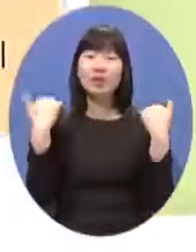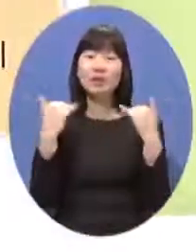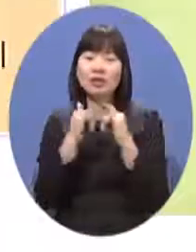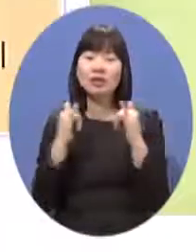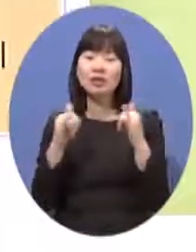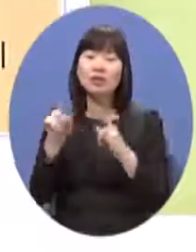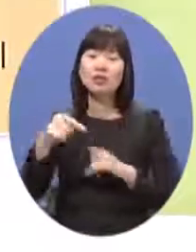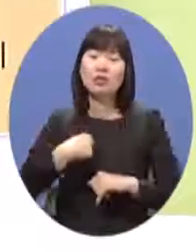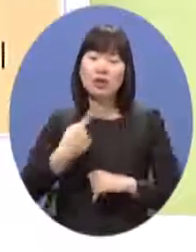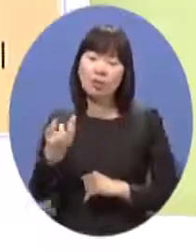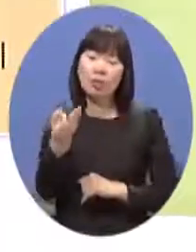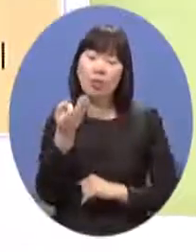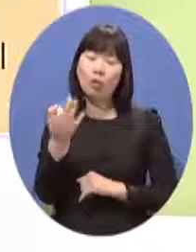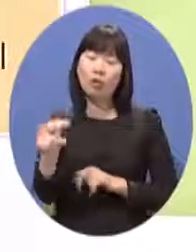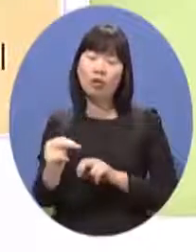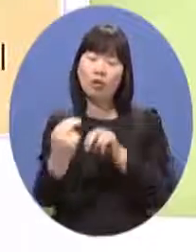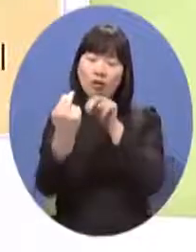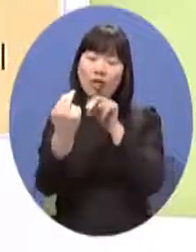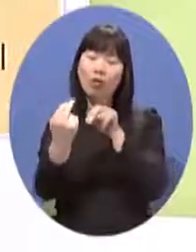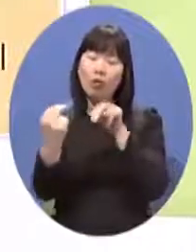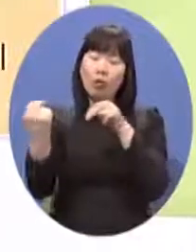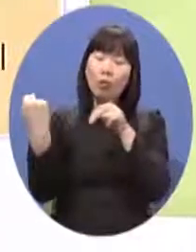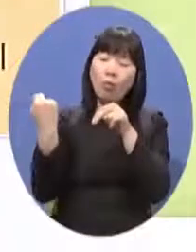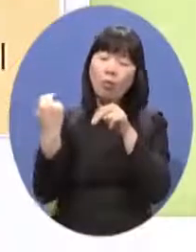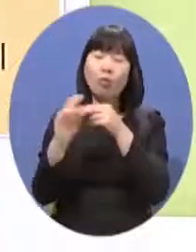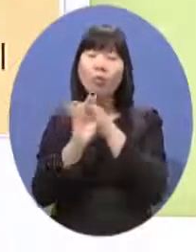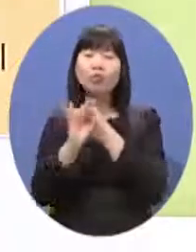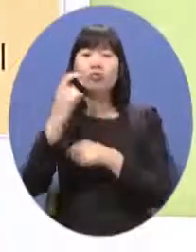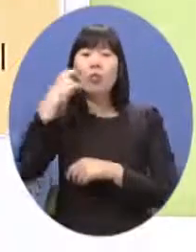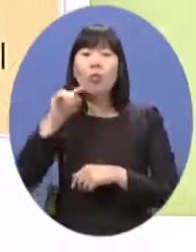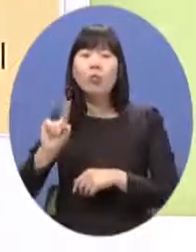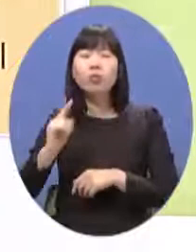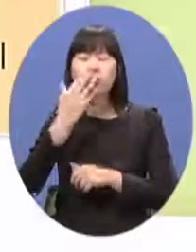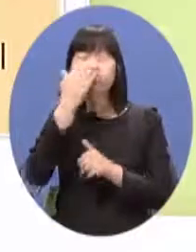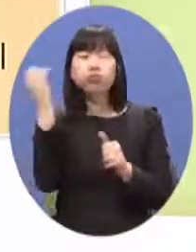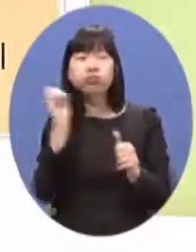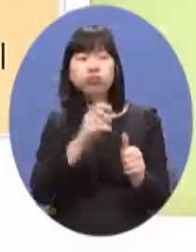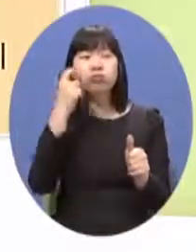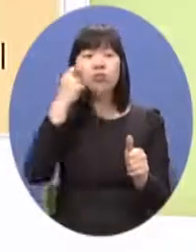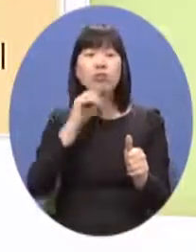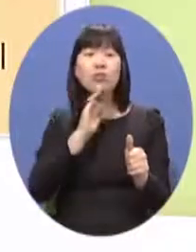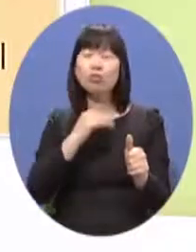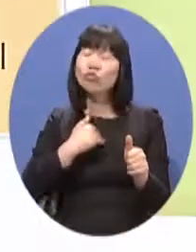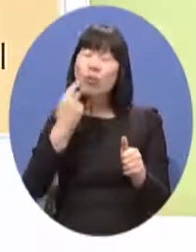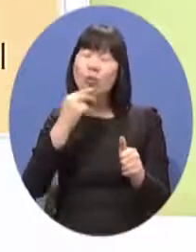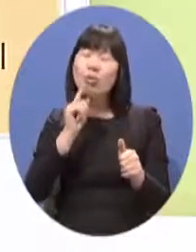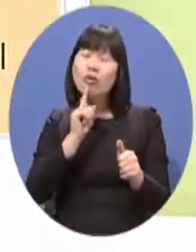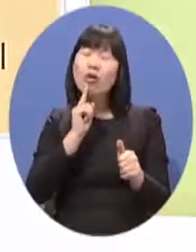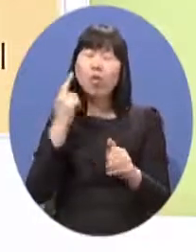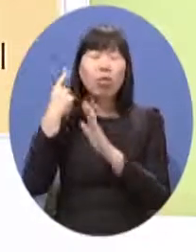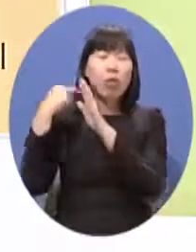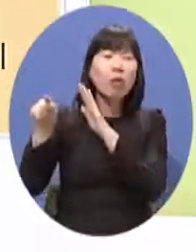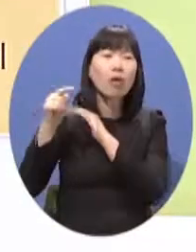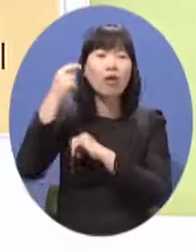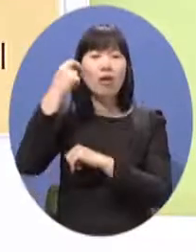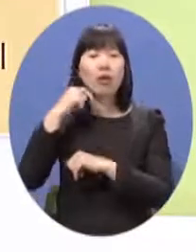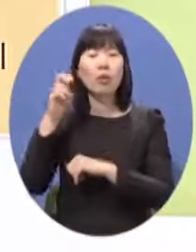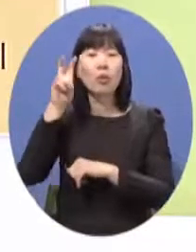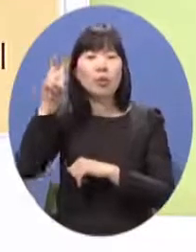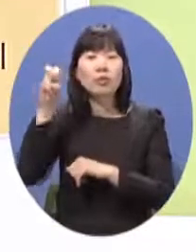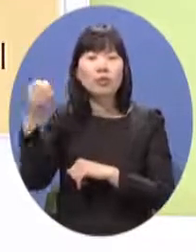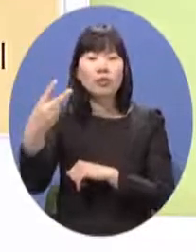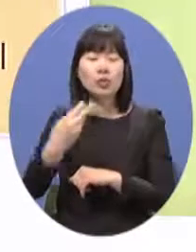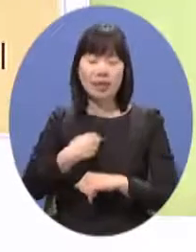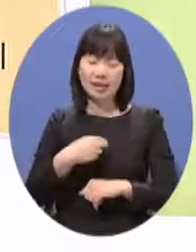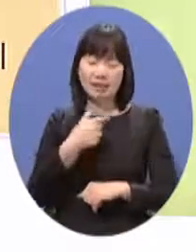저 사람이 나를 보고 얘기할 때 눈을 안 맞추면 어떤 느낌이 드세요? 무시당하는 것 같아요. 내 얘기 안 듣는 예. 것 같아요. 네. 날 무시하나 혹은 뭐